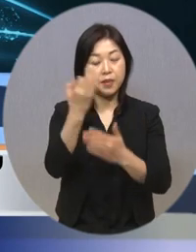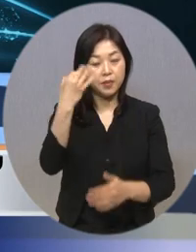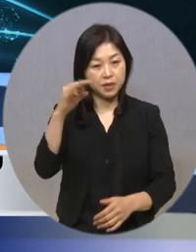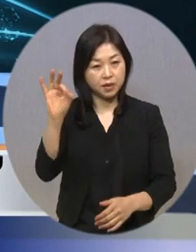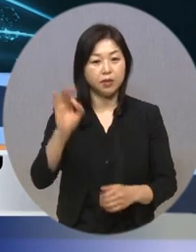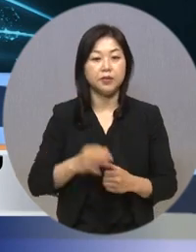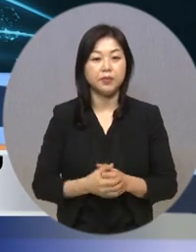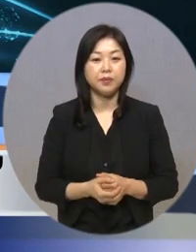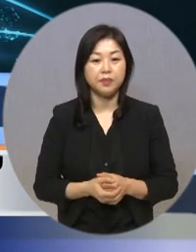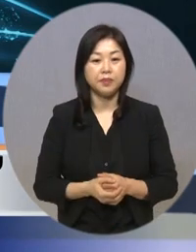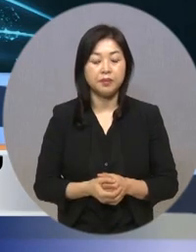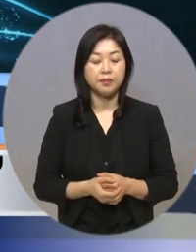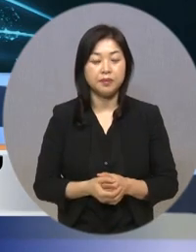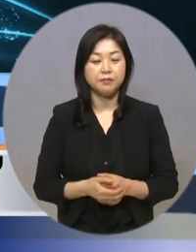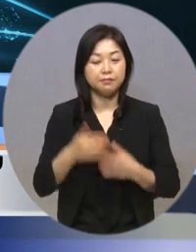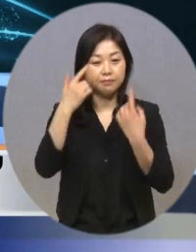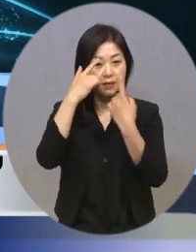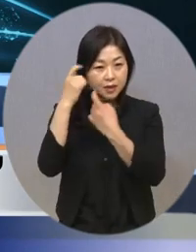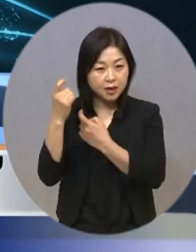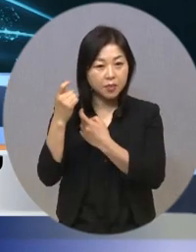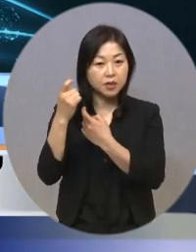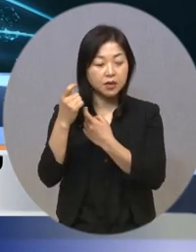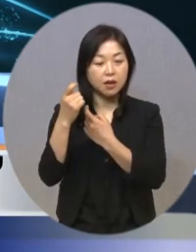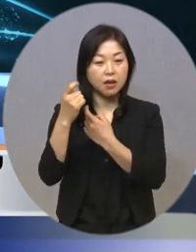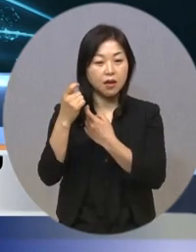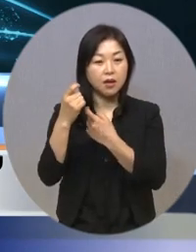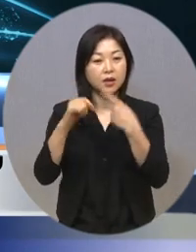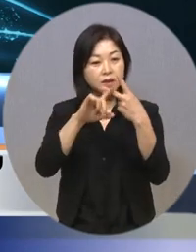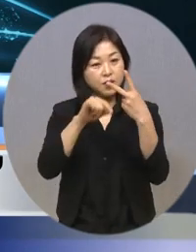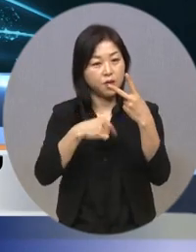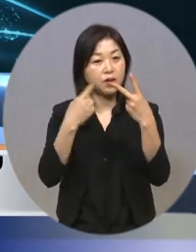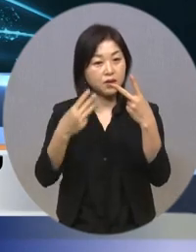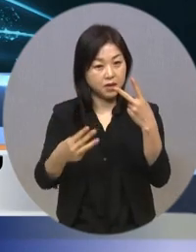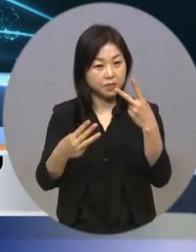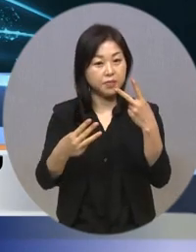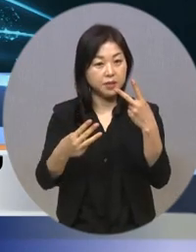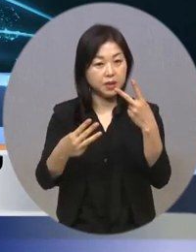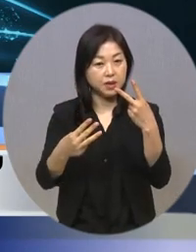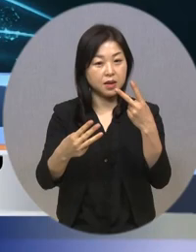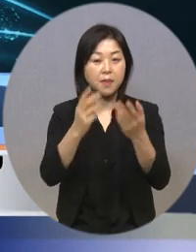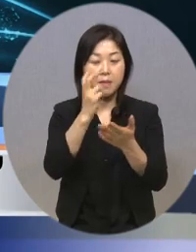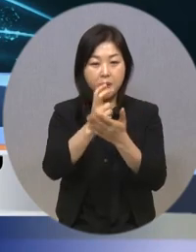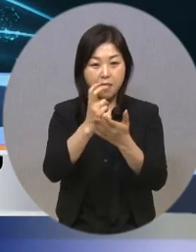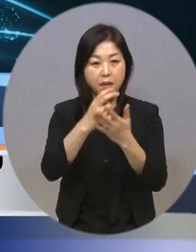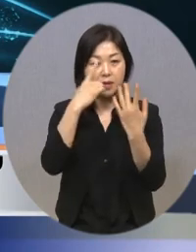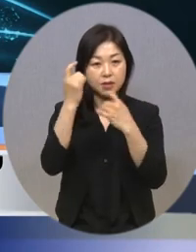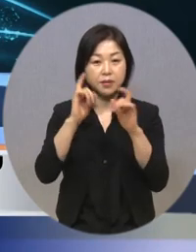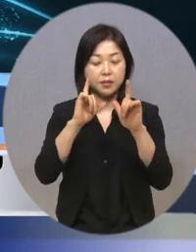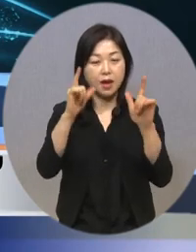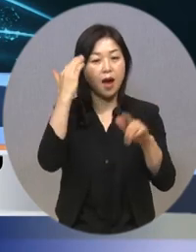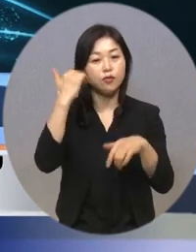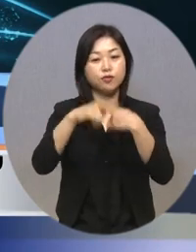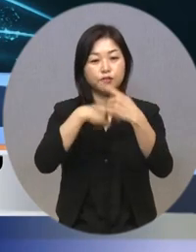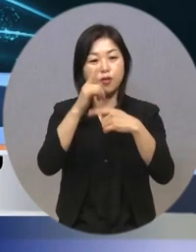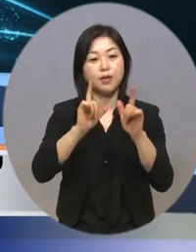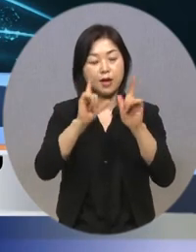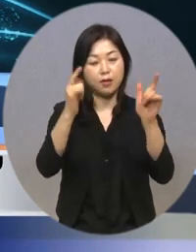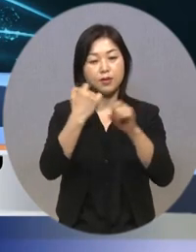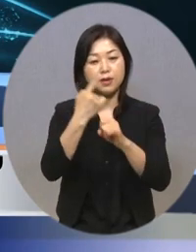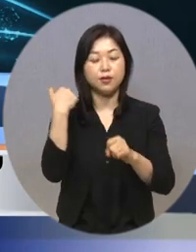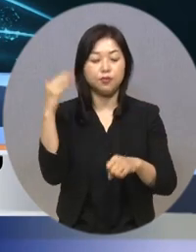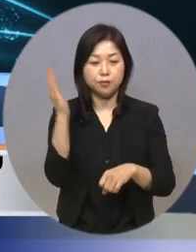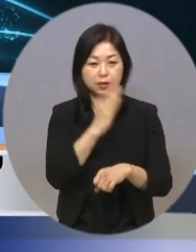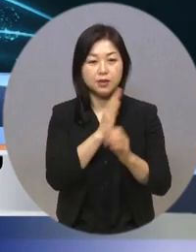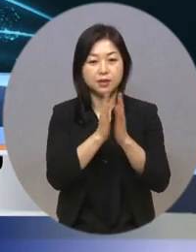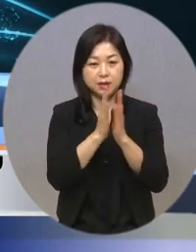받게 됐는데요. 이날을 기념하며 매년 2월 3일은 법정 기념일인 한국수어의 날로 작년부터 시행되고